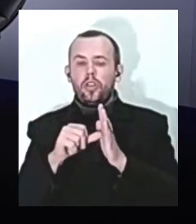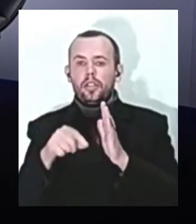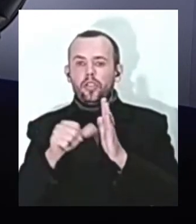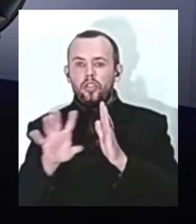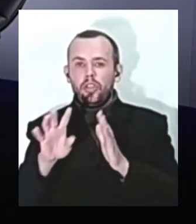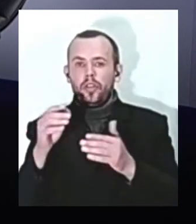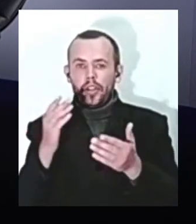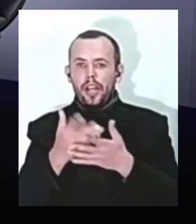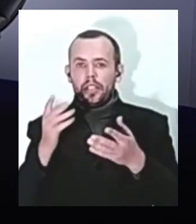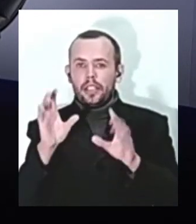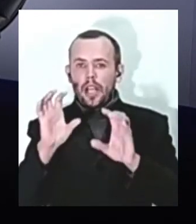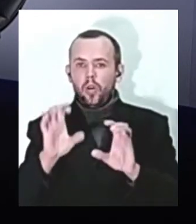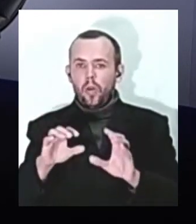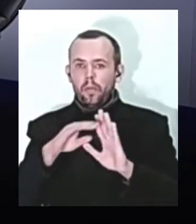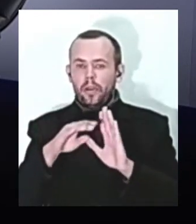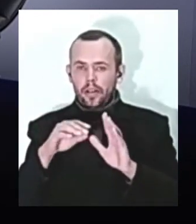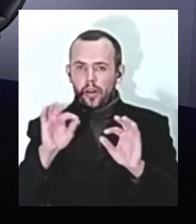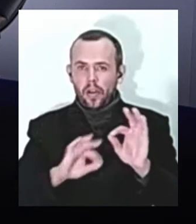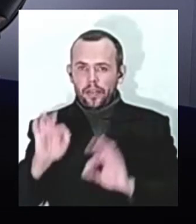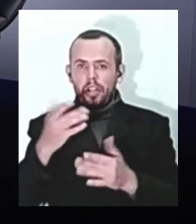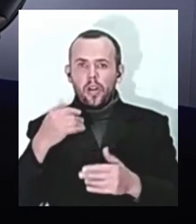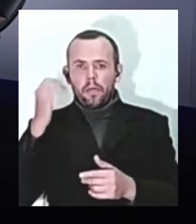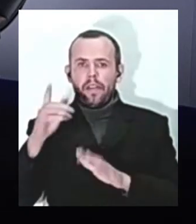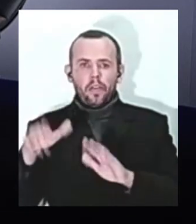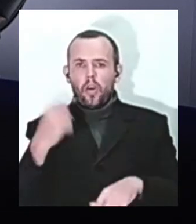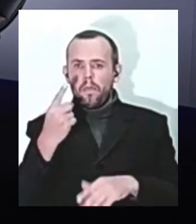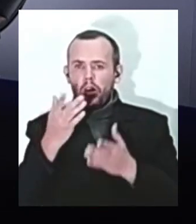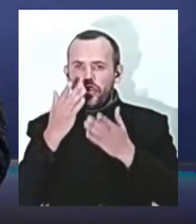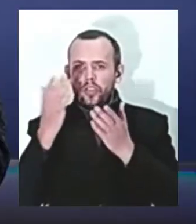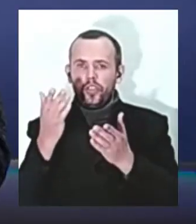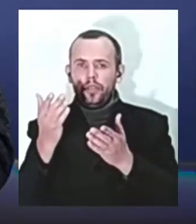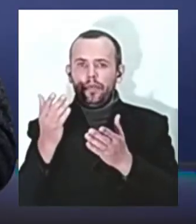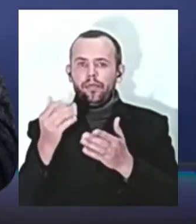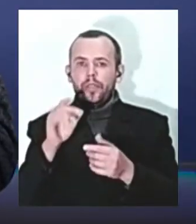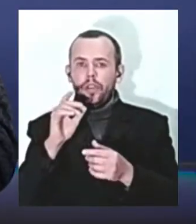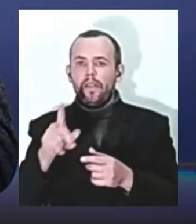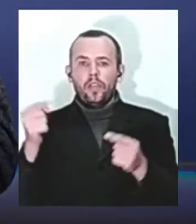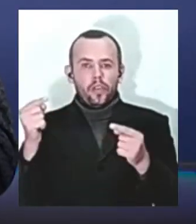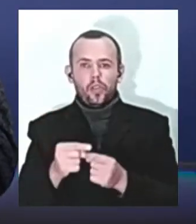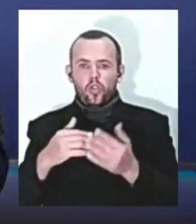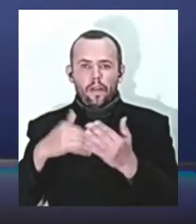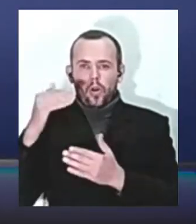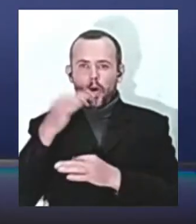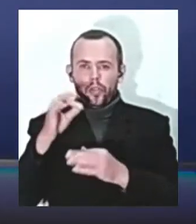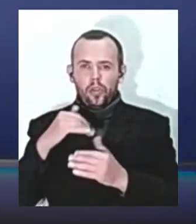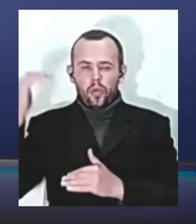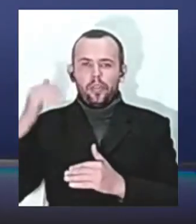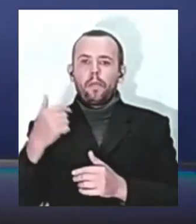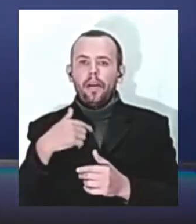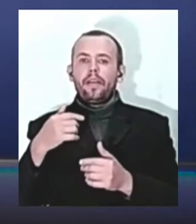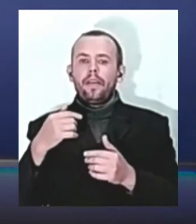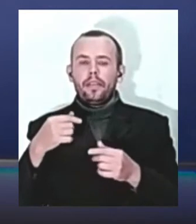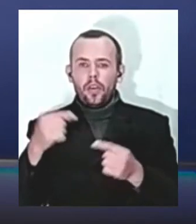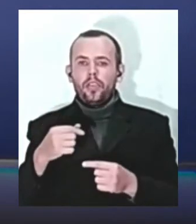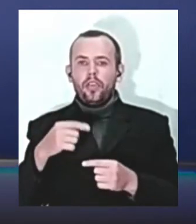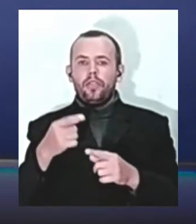законопроект. Наскільки я пам'ятаю, він пройшов перше читання. Ну, він точно в Верховній Раді. І ми очікуємо, що зазначений законопроект буде